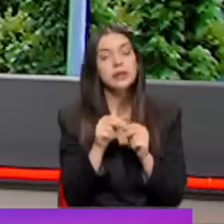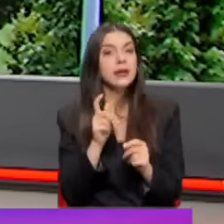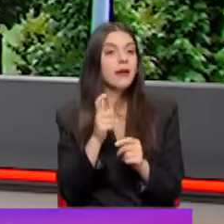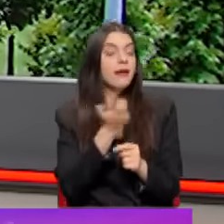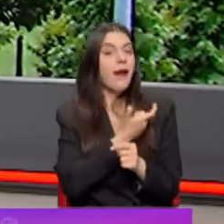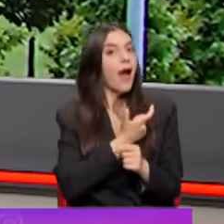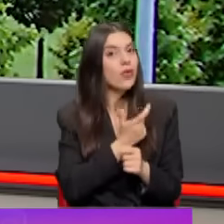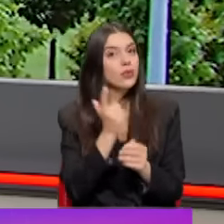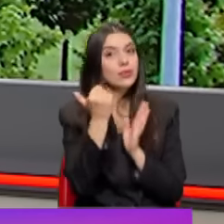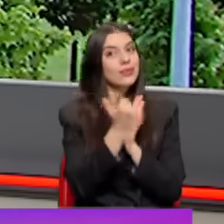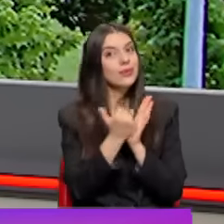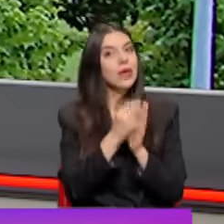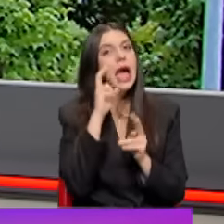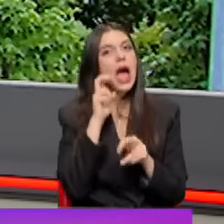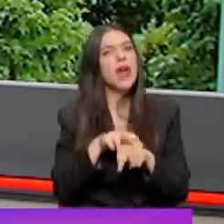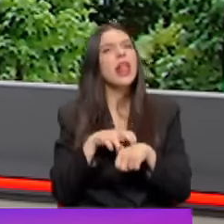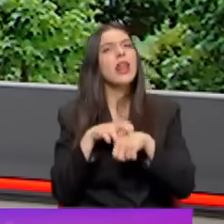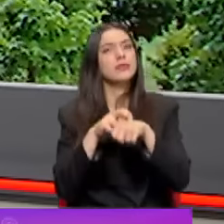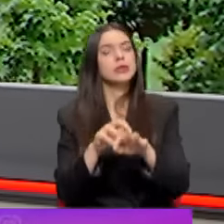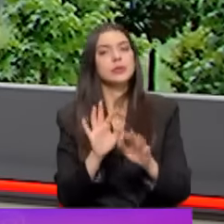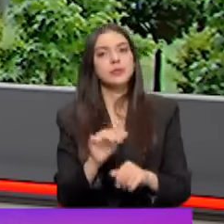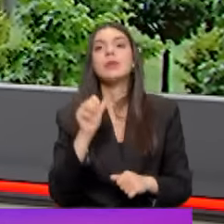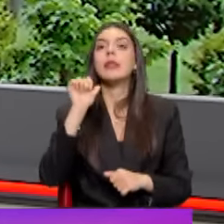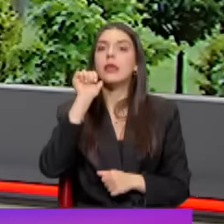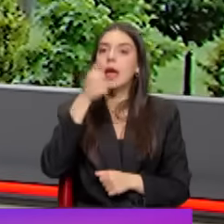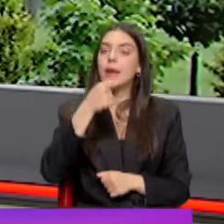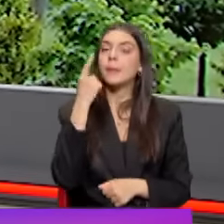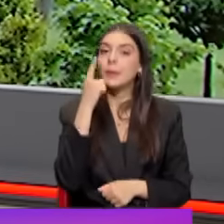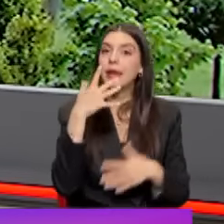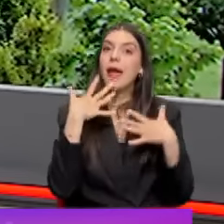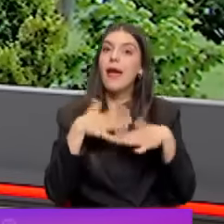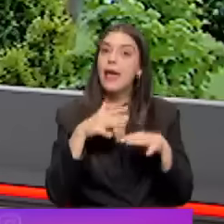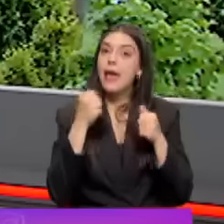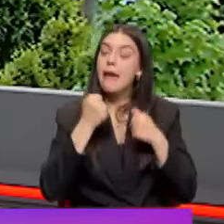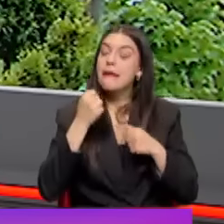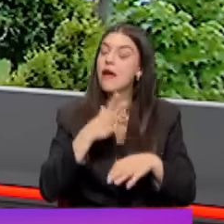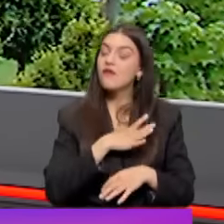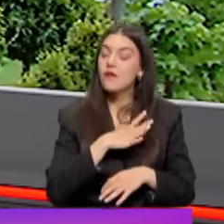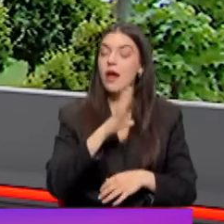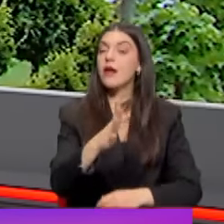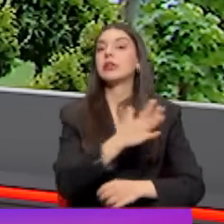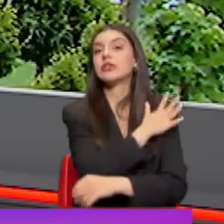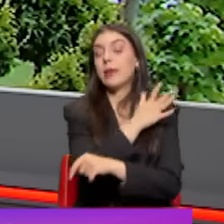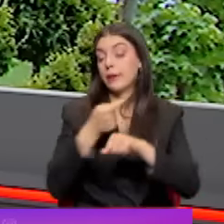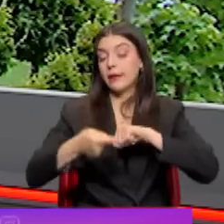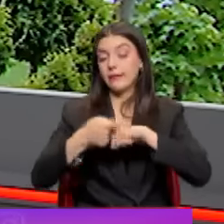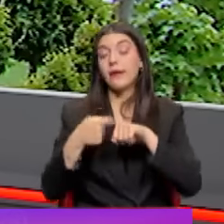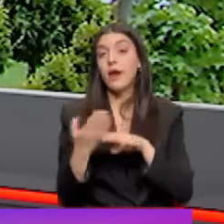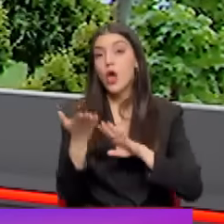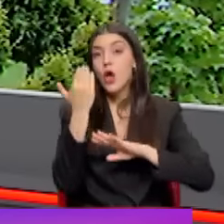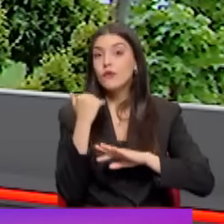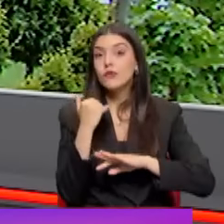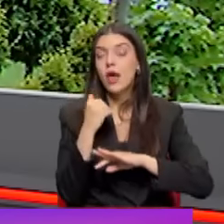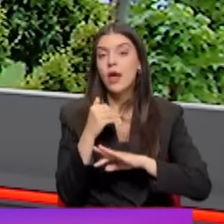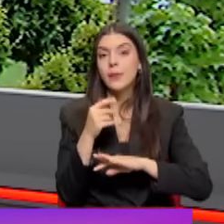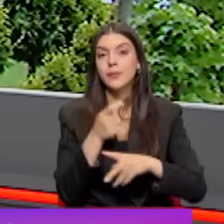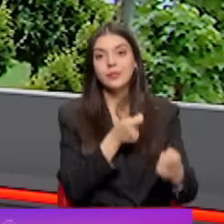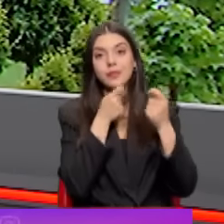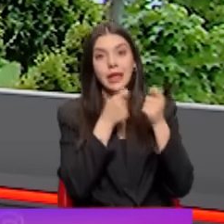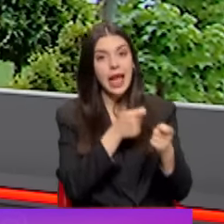tasarısı üzerinden hatırlatmış Evet yarın bir eylem var Cumhuriyet Halk Partisi geçtiğimiz hafta bir eğitim